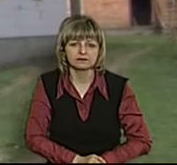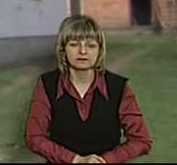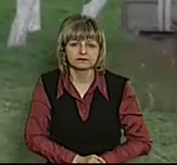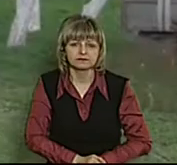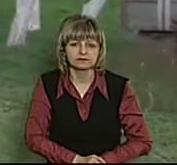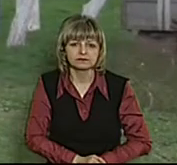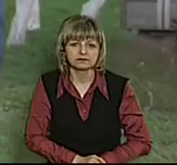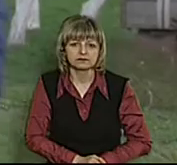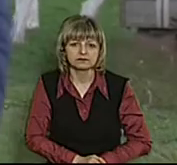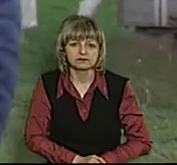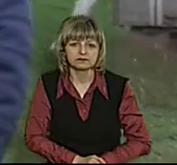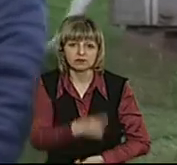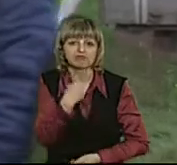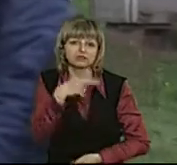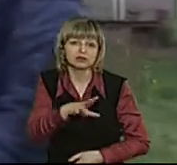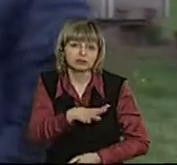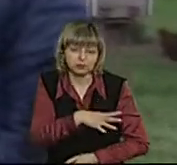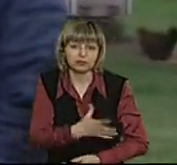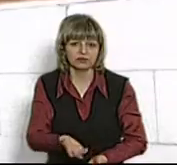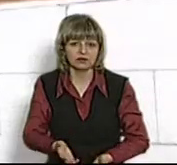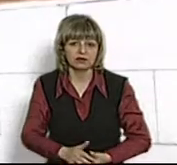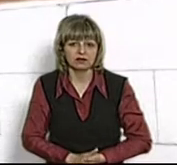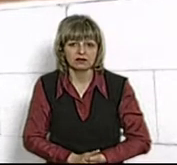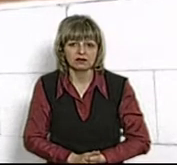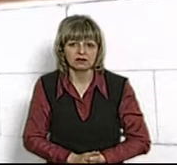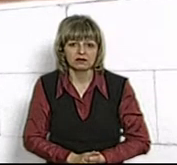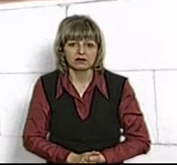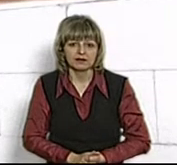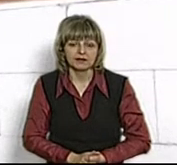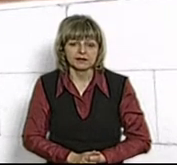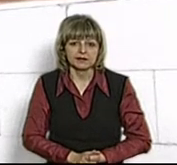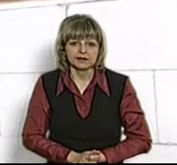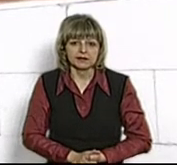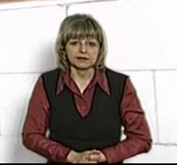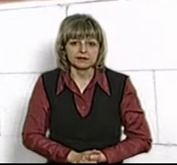Для синів, двохетажну хату, щоб, якщо, щоб дві сім'ї могли жити.